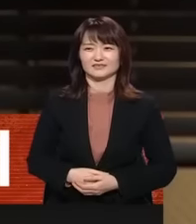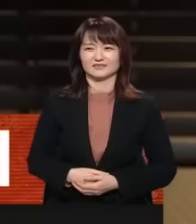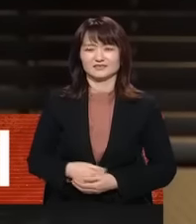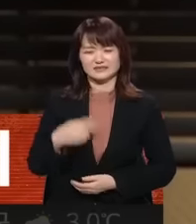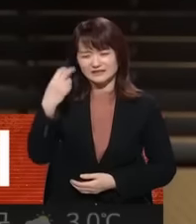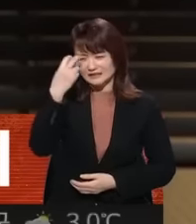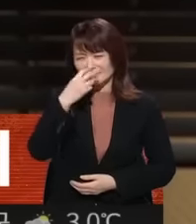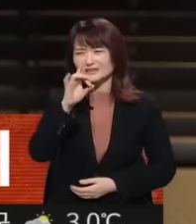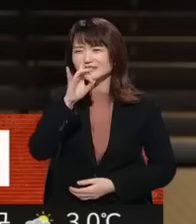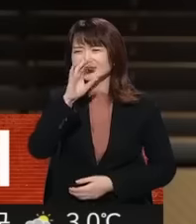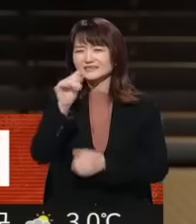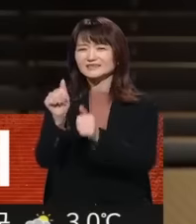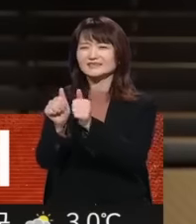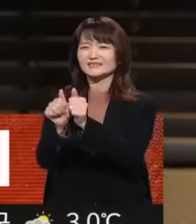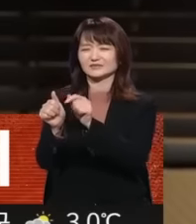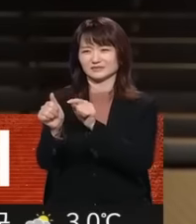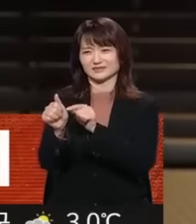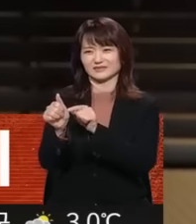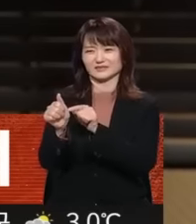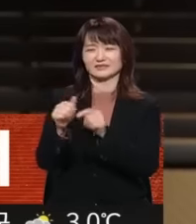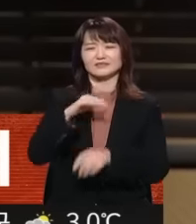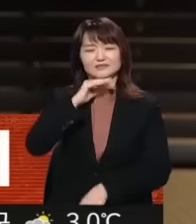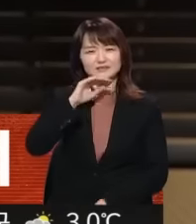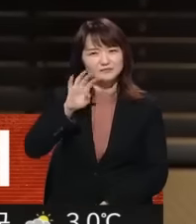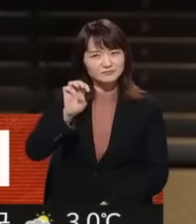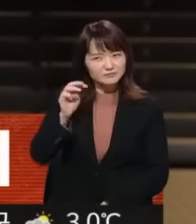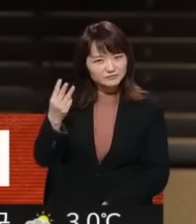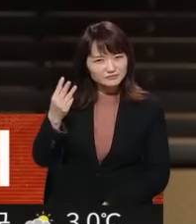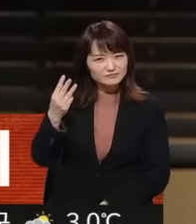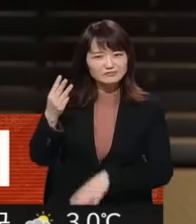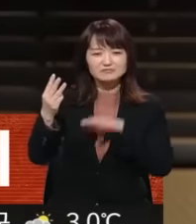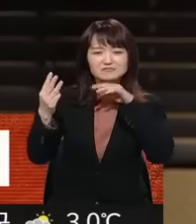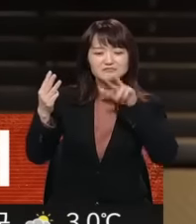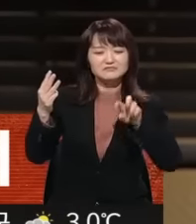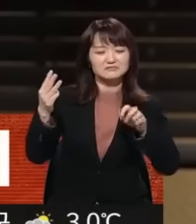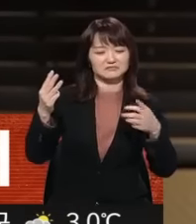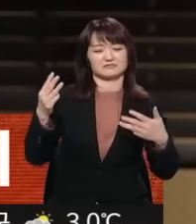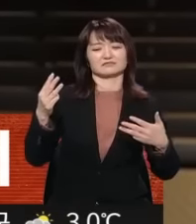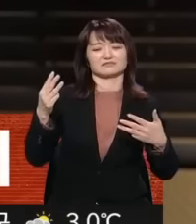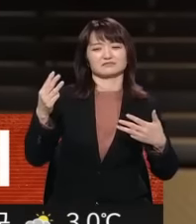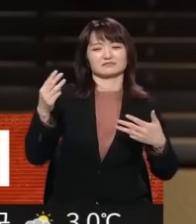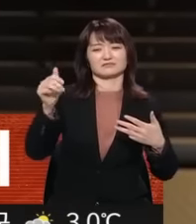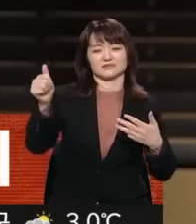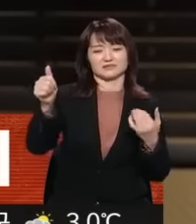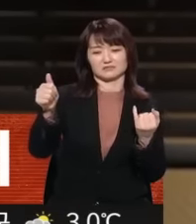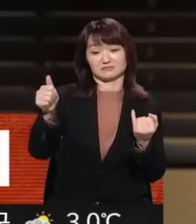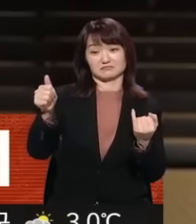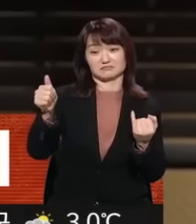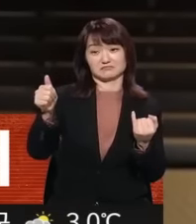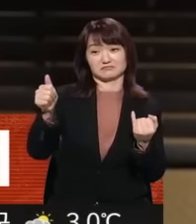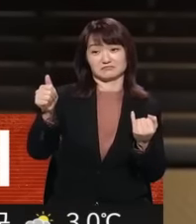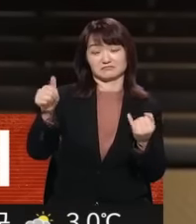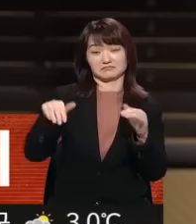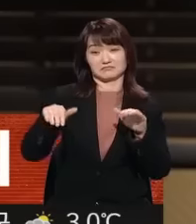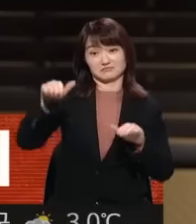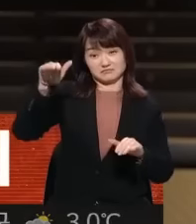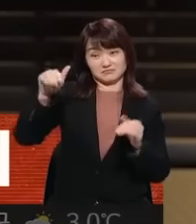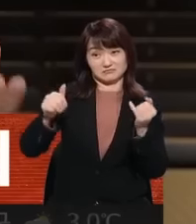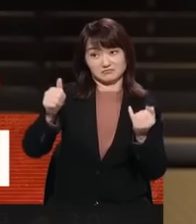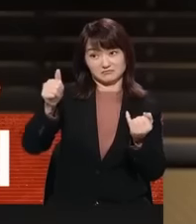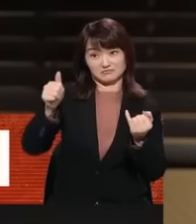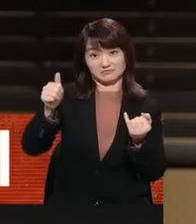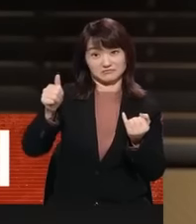하는 남자다 그런 남자라도 하더라도 마흔셋이고 28이면 크게 저는 문제가 없다 뭐 제가 아는 분들도